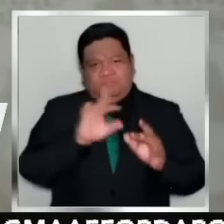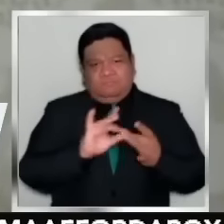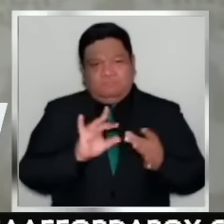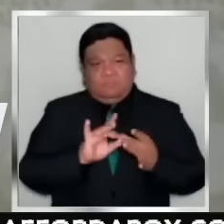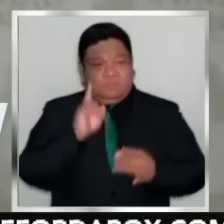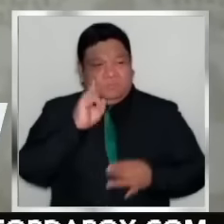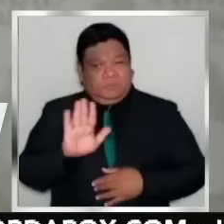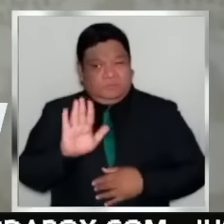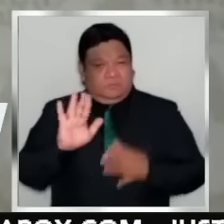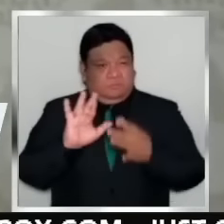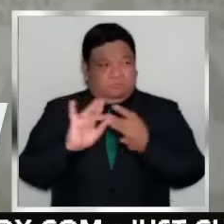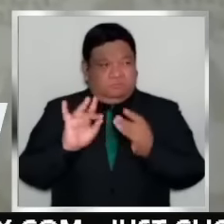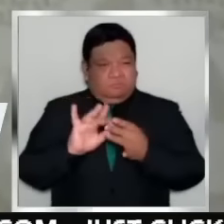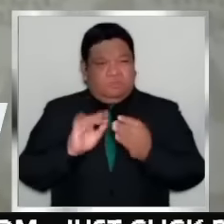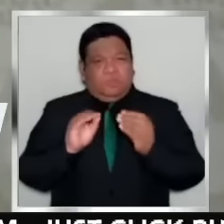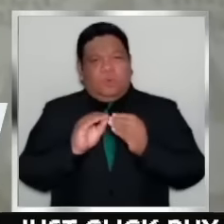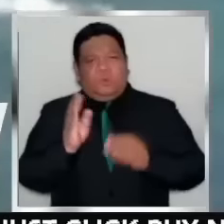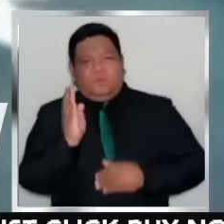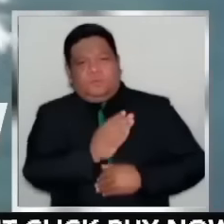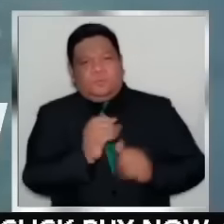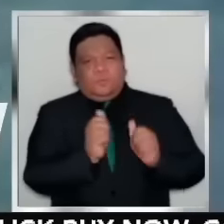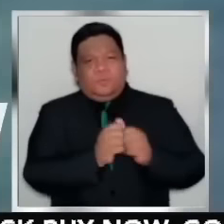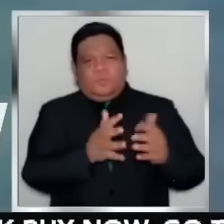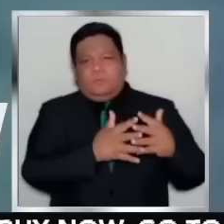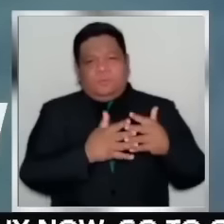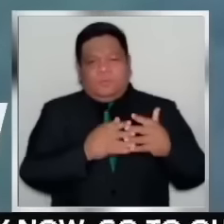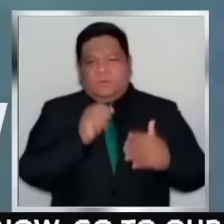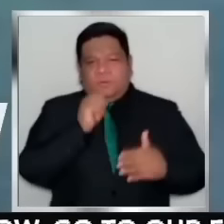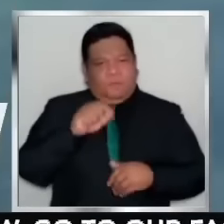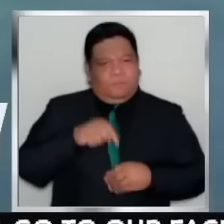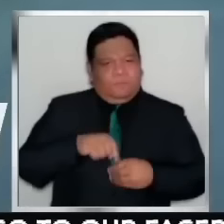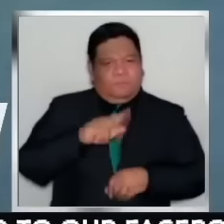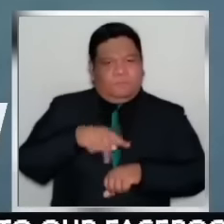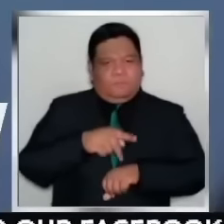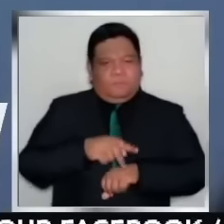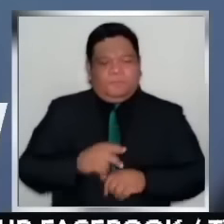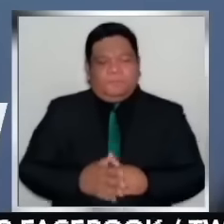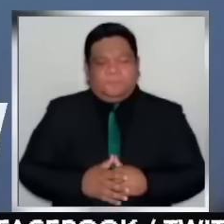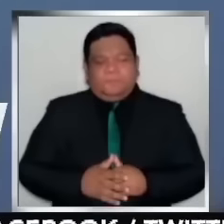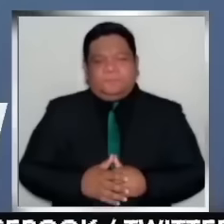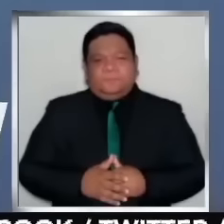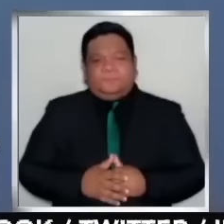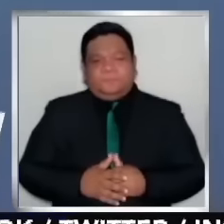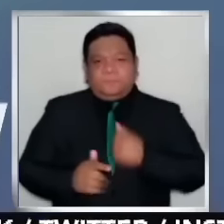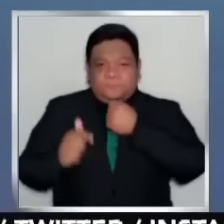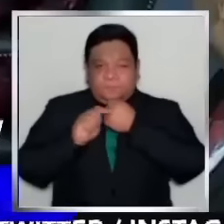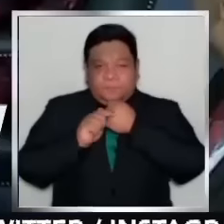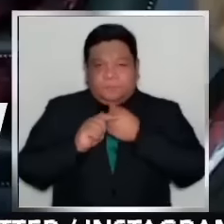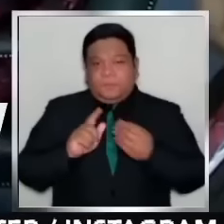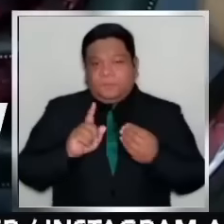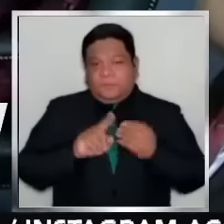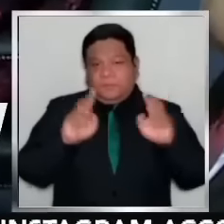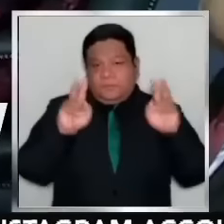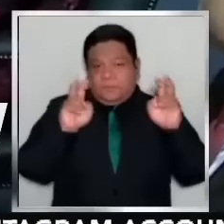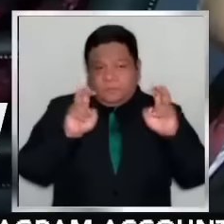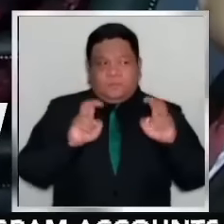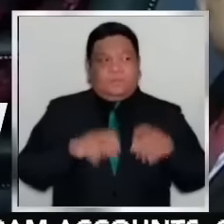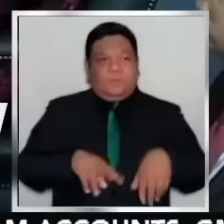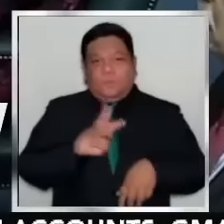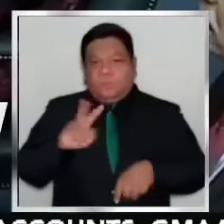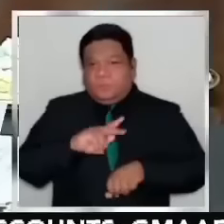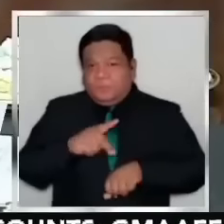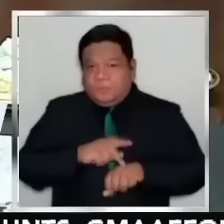the United States than it was for the Philippines. Bukod sa mga usaping pangseguridad at sigalot sa West Philippine Sea, masaya raw ang Pangulo sa